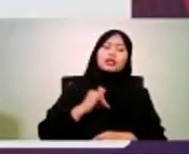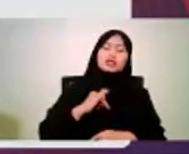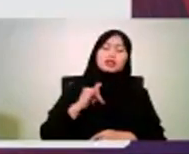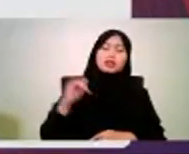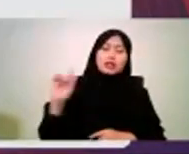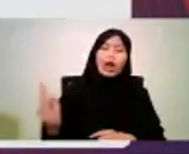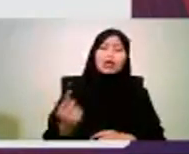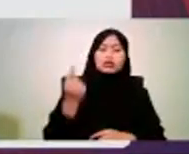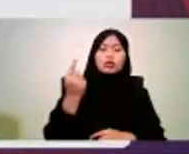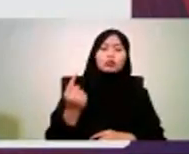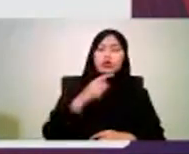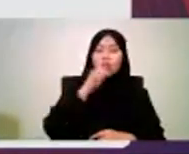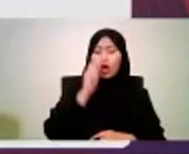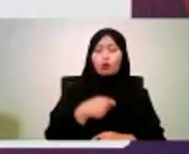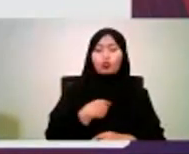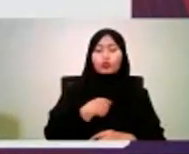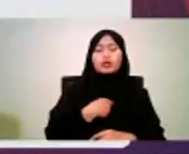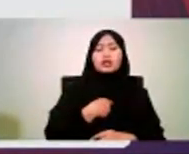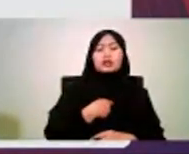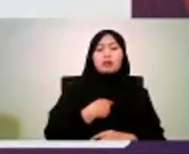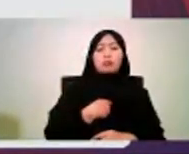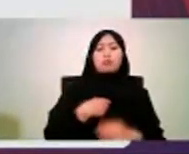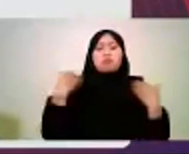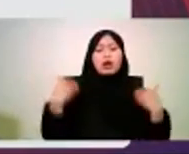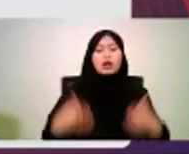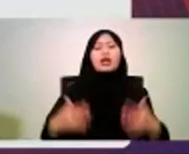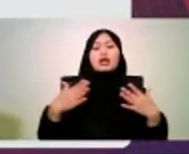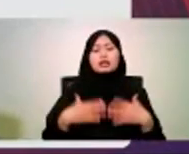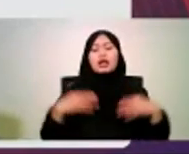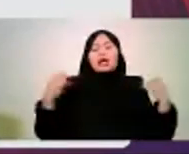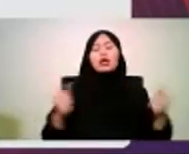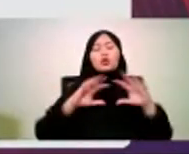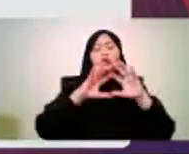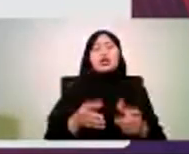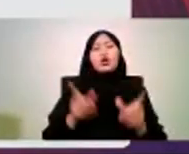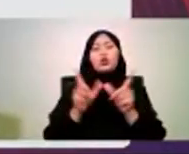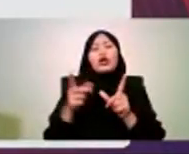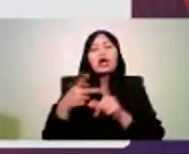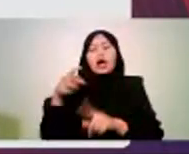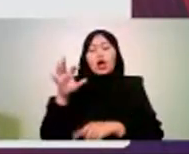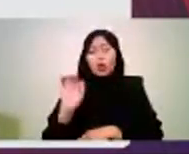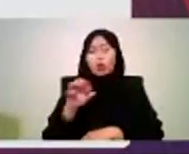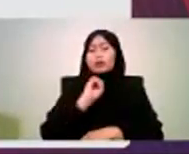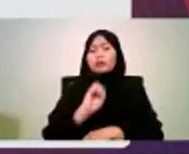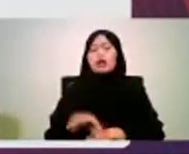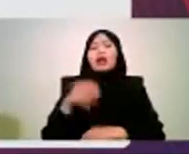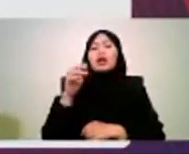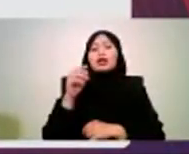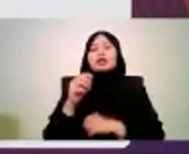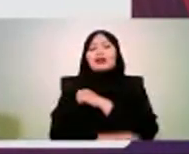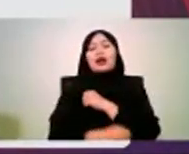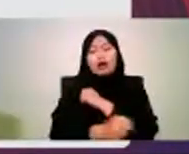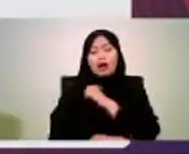di akui oleh badan kesehatan dunia buat head organization salah satu negara yang